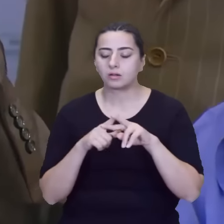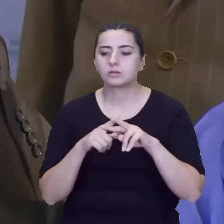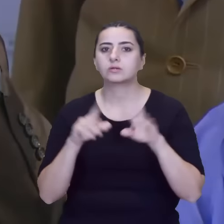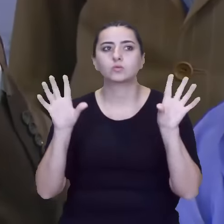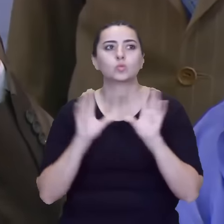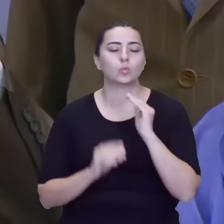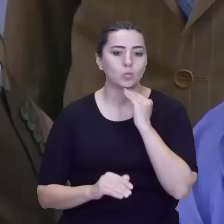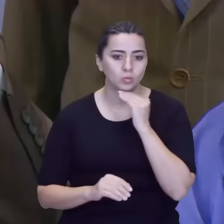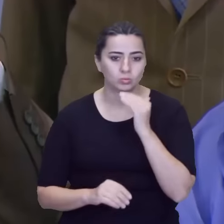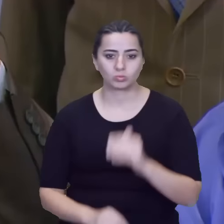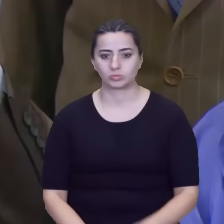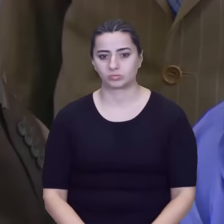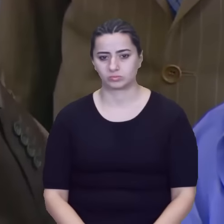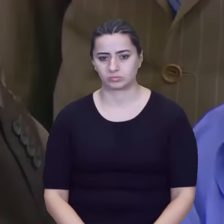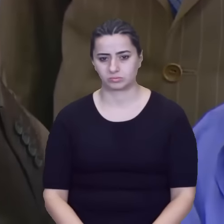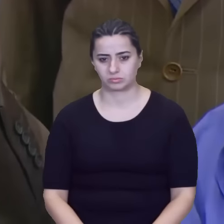çekmiyor efendim.